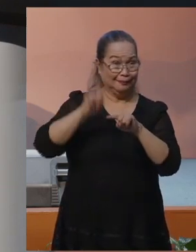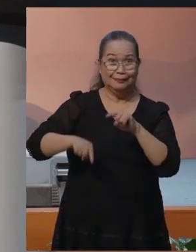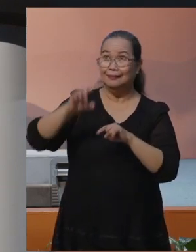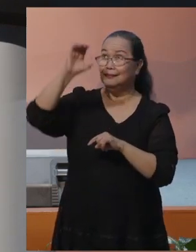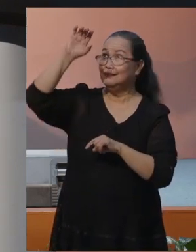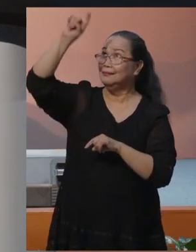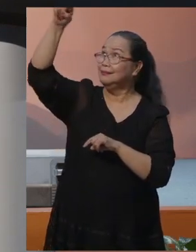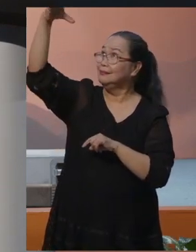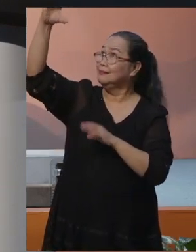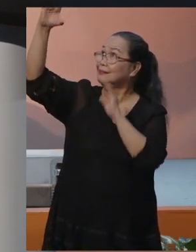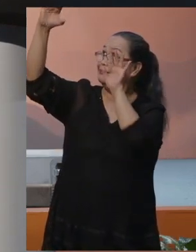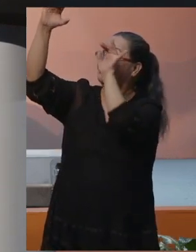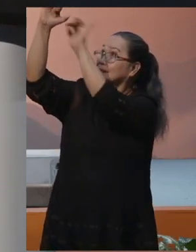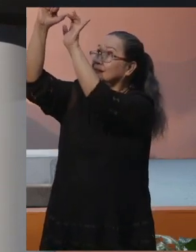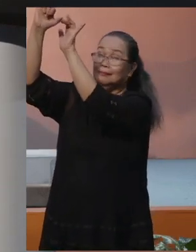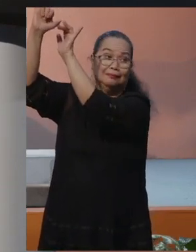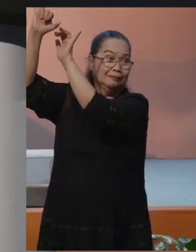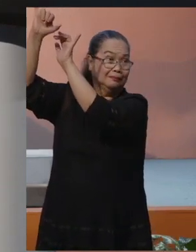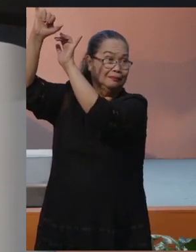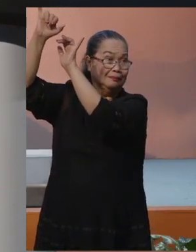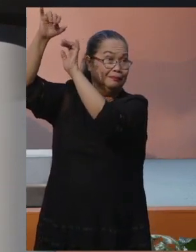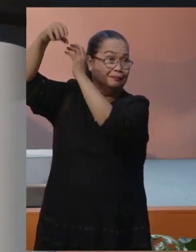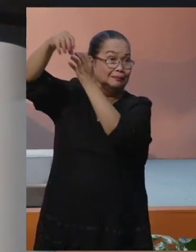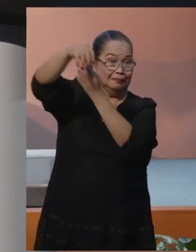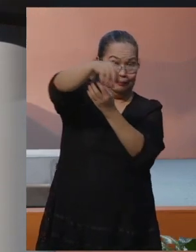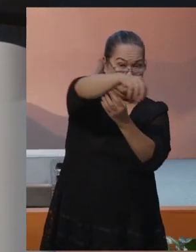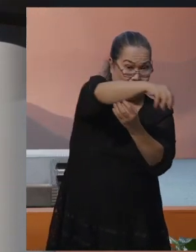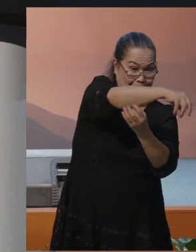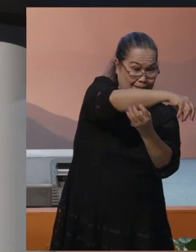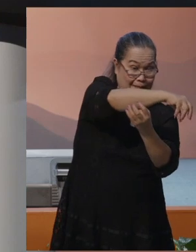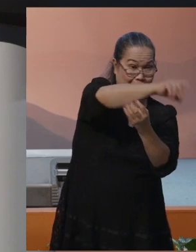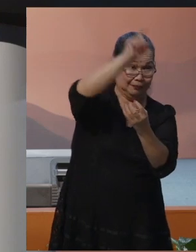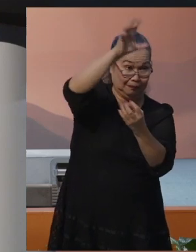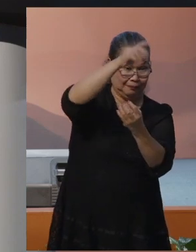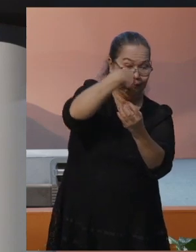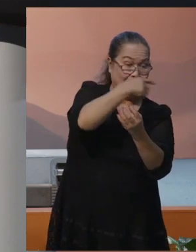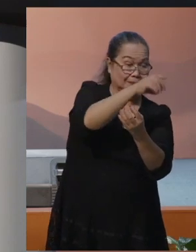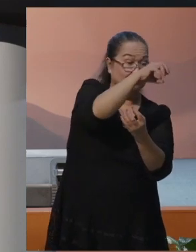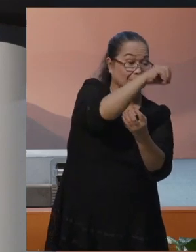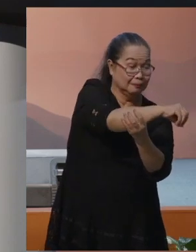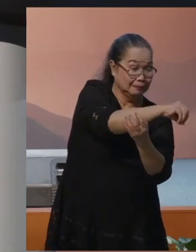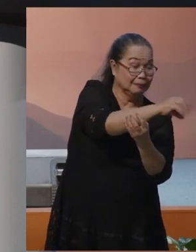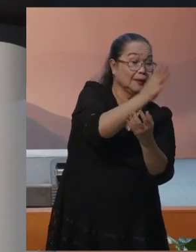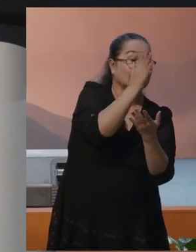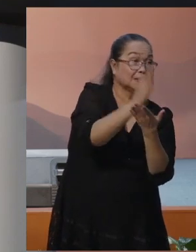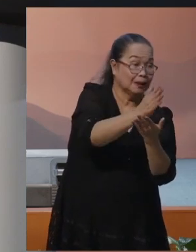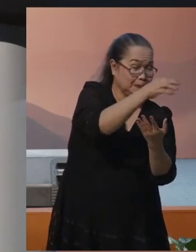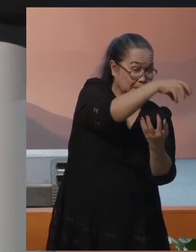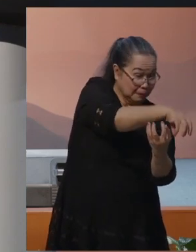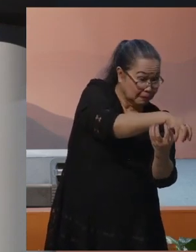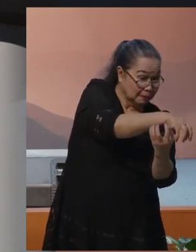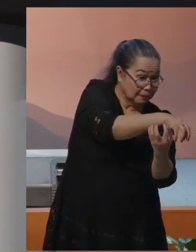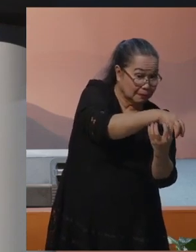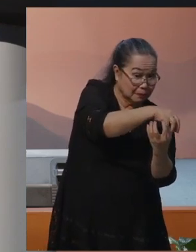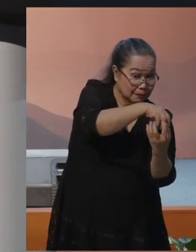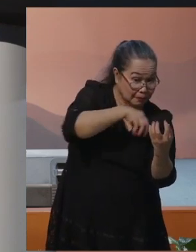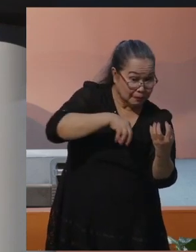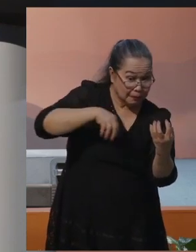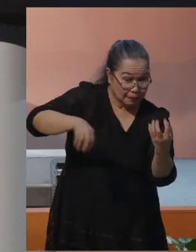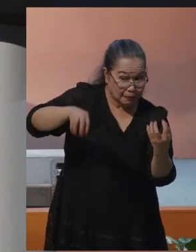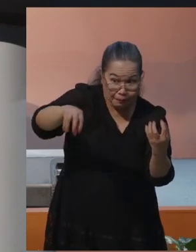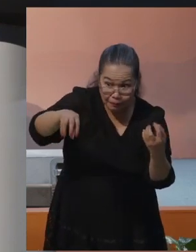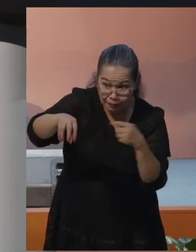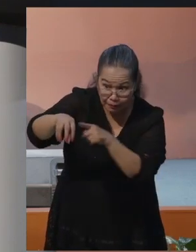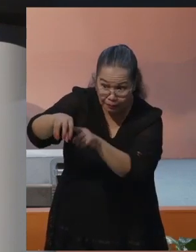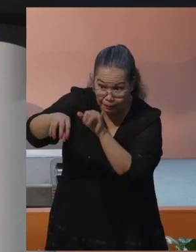lang ng Diyos ang rotation ng earth. Ang rotation ng earth, kaya siya umiikot na ganyan, yung